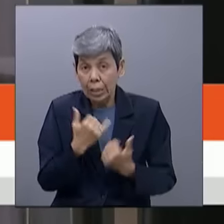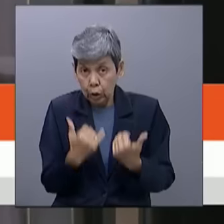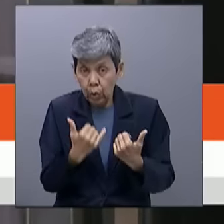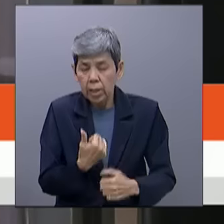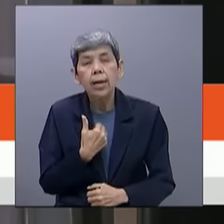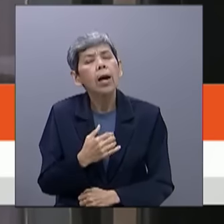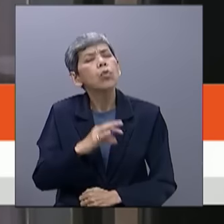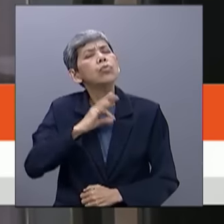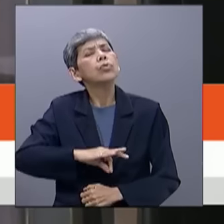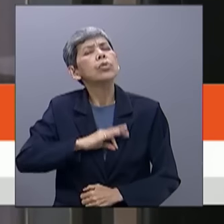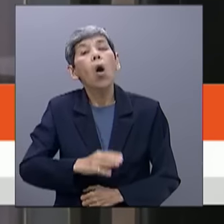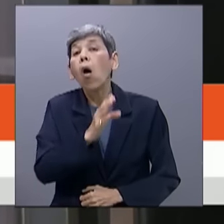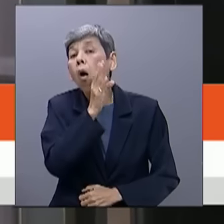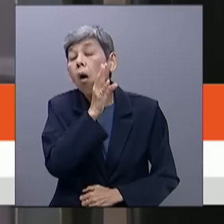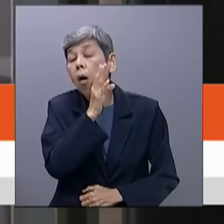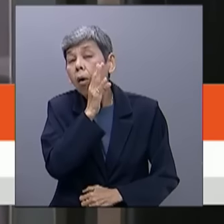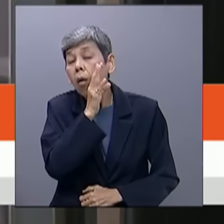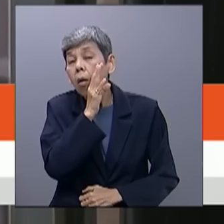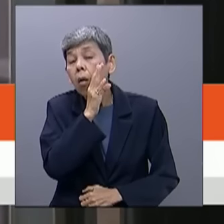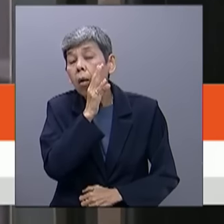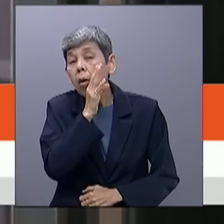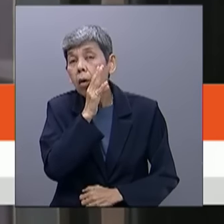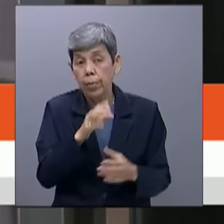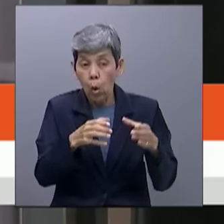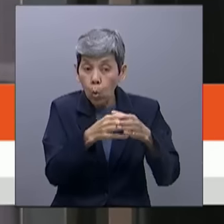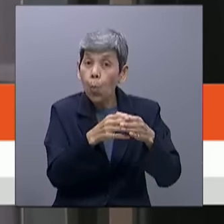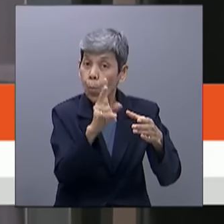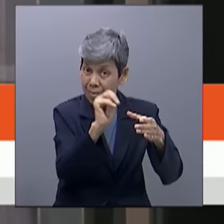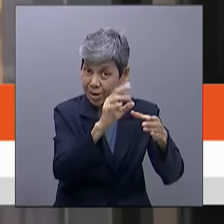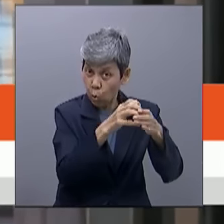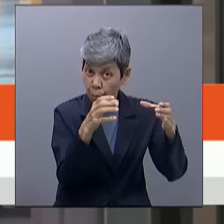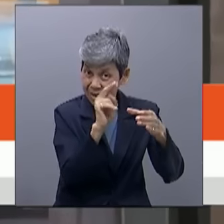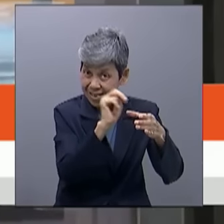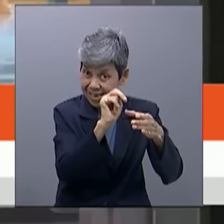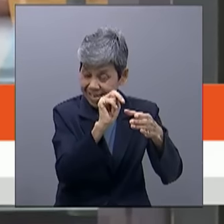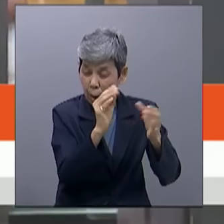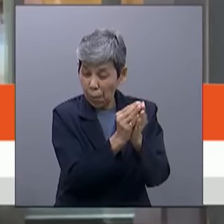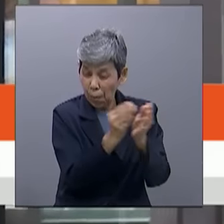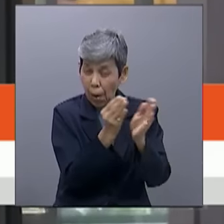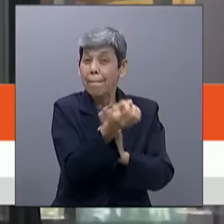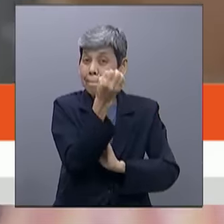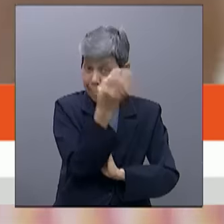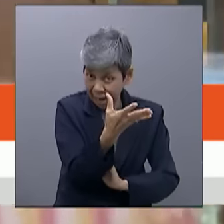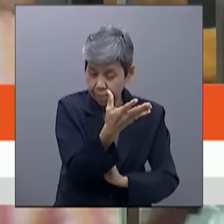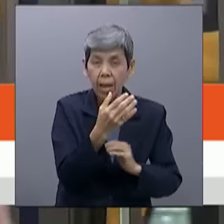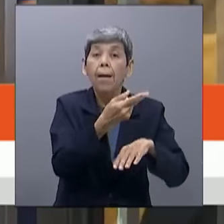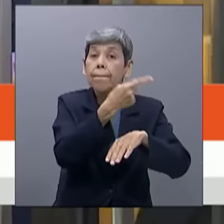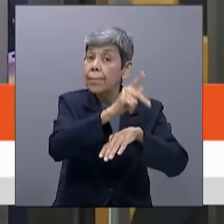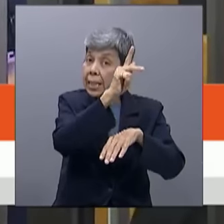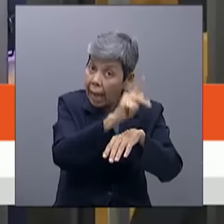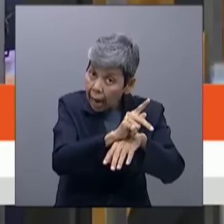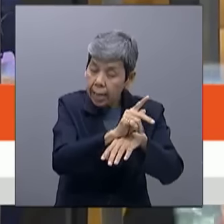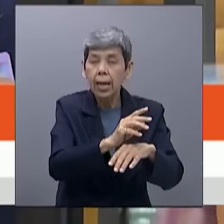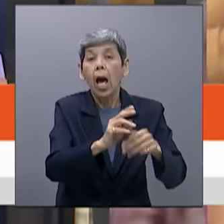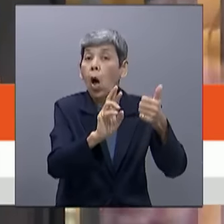ามว่าถ้าสีน้ำเงินได้เสียงส่วนใหญ่แล้วได้เป็นประธานได้เป็นรอง